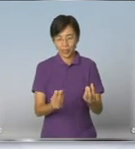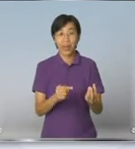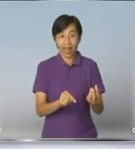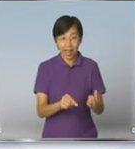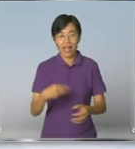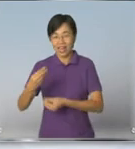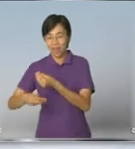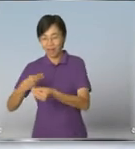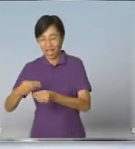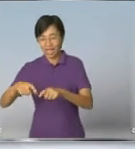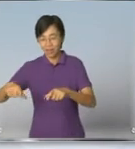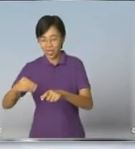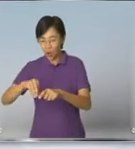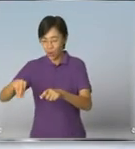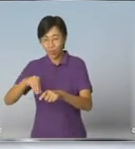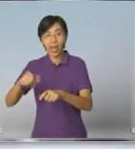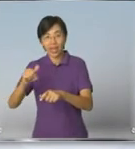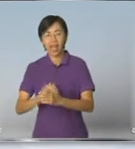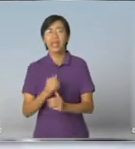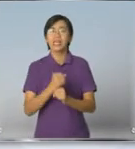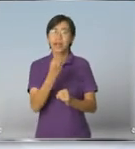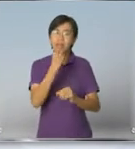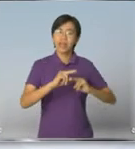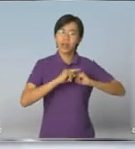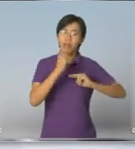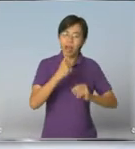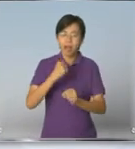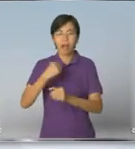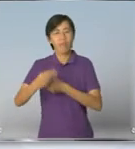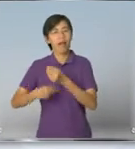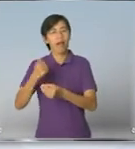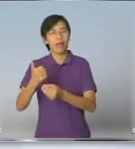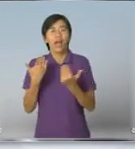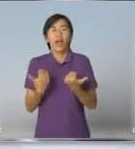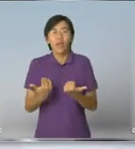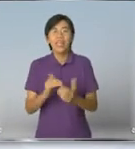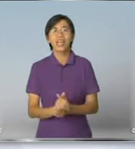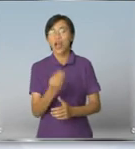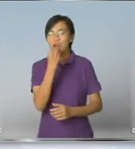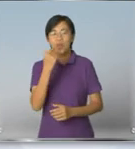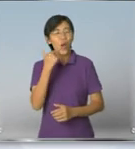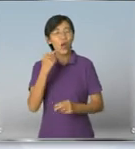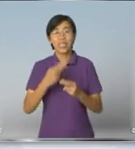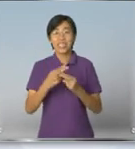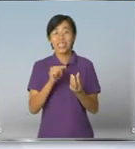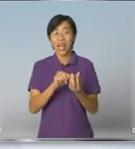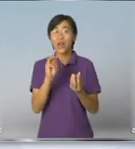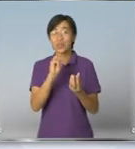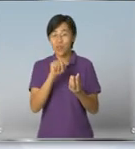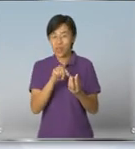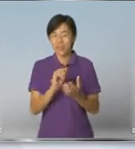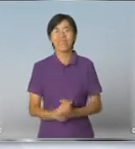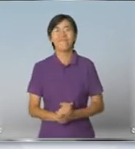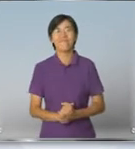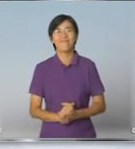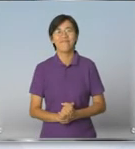ล้วก็แบบขายนั่นเองนะครับทำกินก็ได้ทำขายก็ดีกับเมนูวันนี้ของว่างของอร่อยช่อม่วงนะครับขอบ